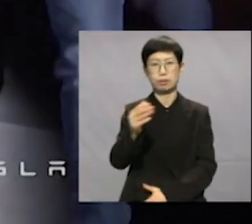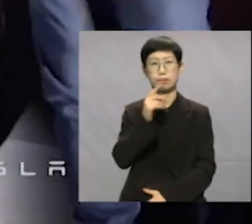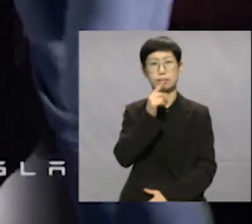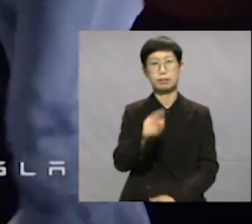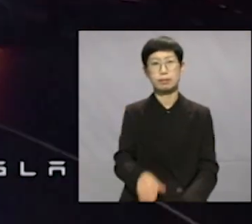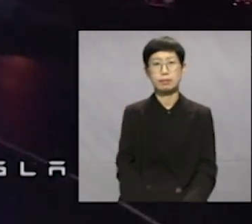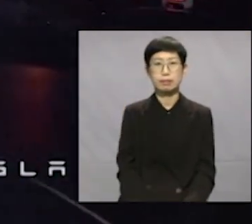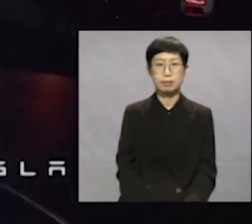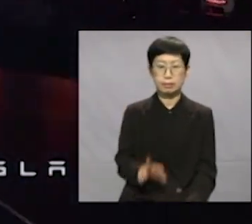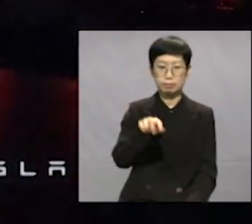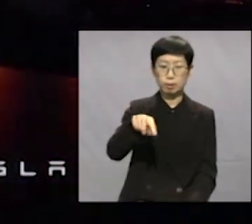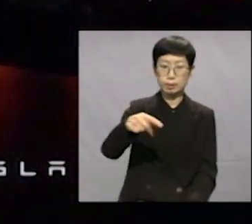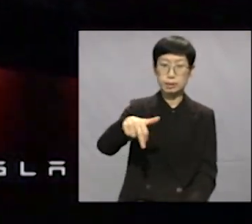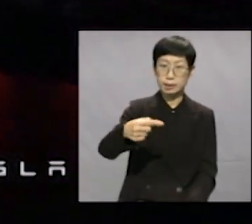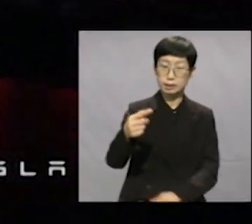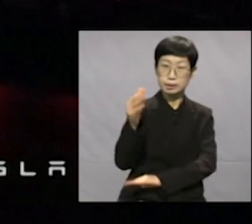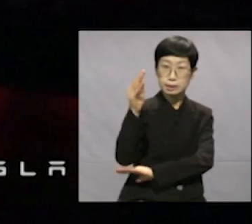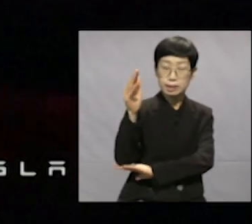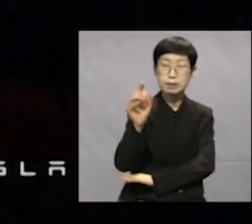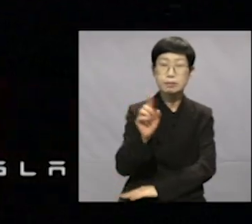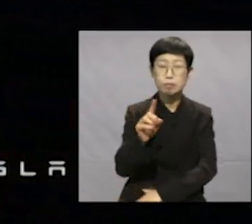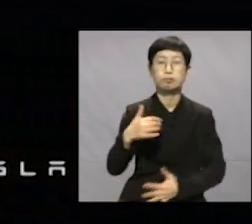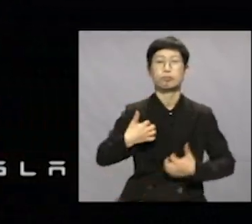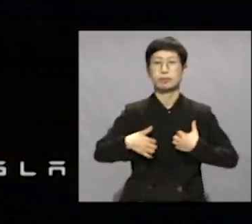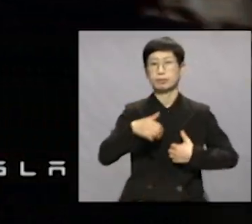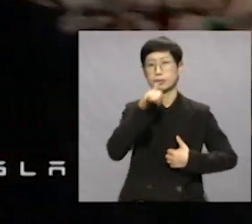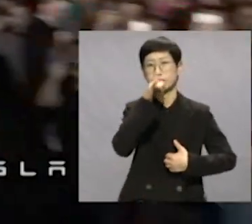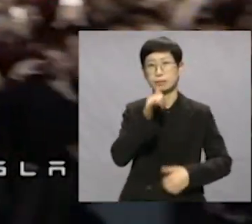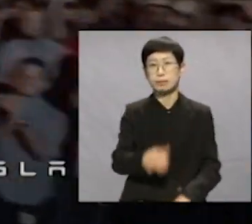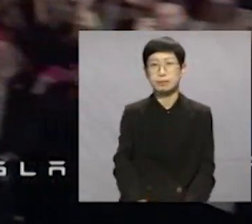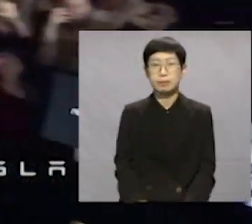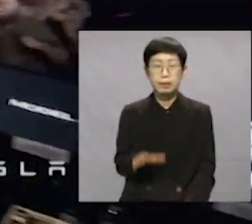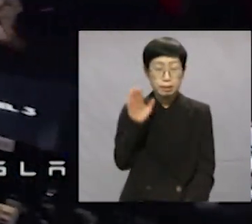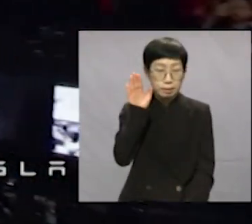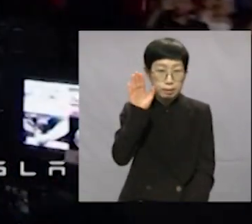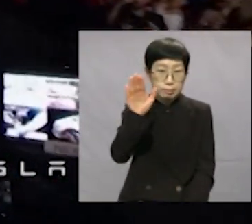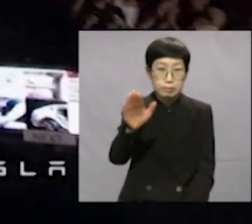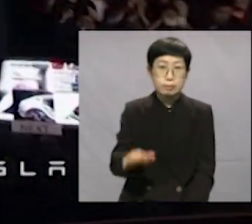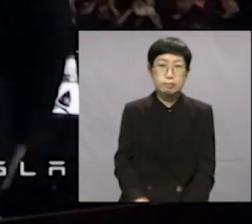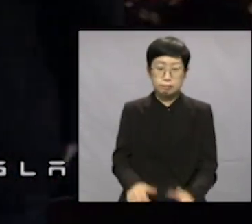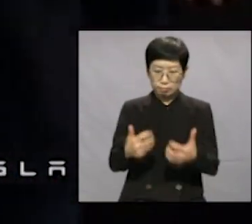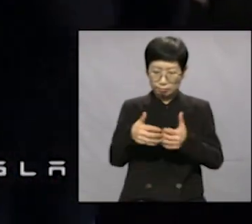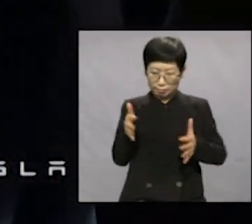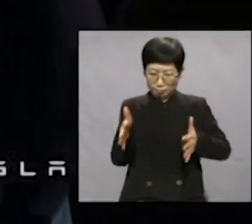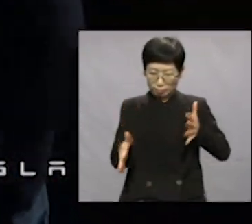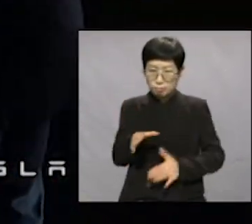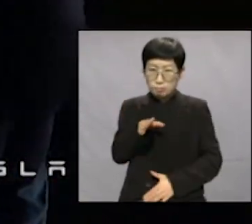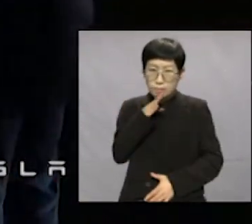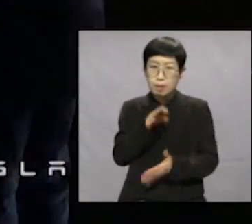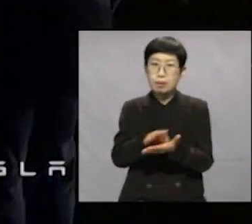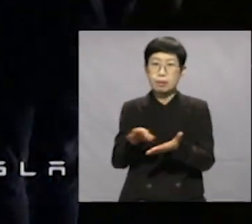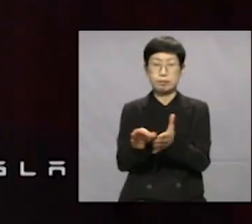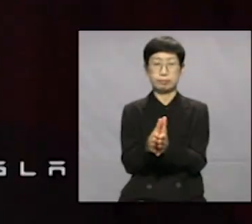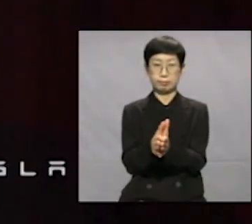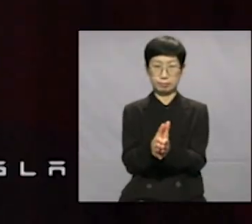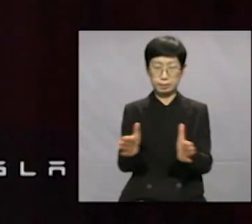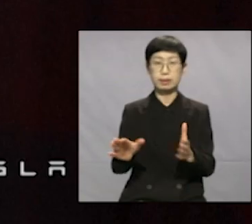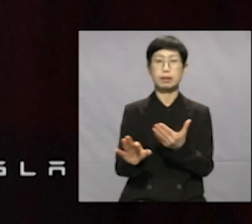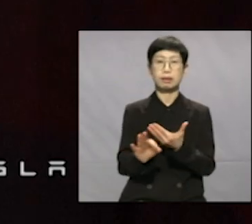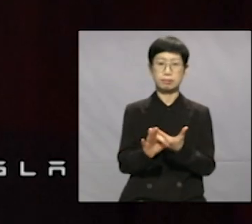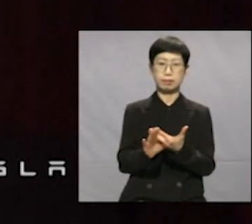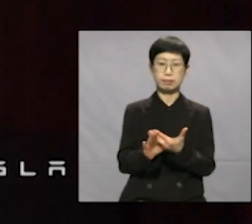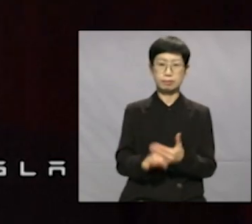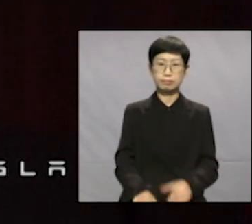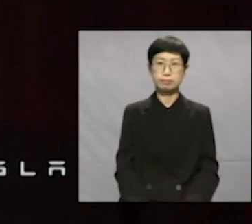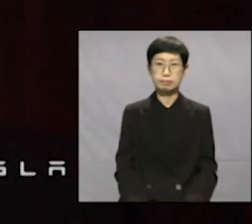일론 머스크는 아주 재밌는 얘기를 했어요. 그 앞으로 로봇이 이제 본격화되기 시작하면은 현재